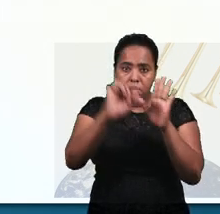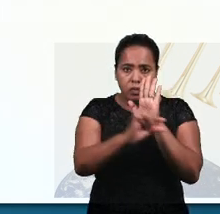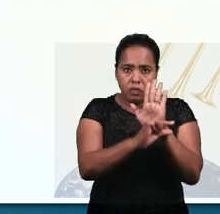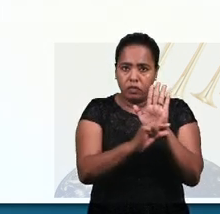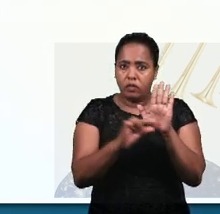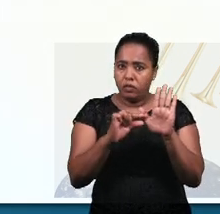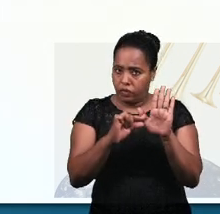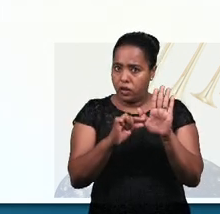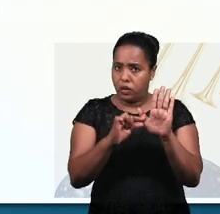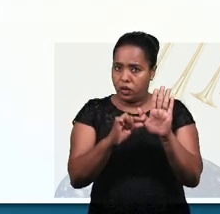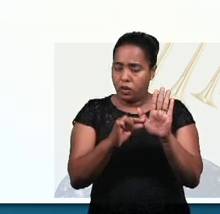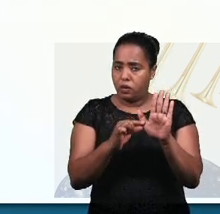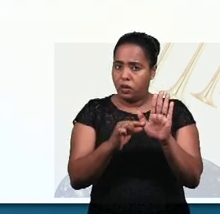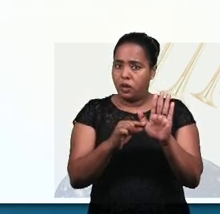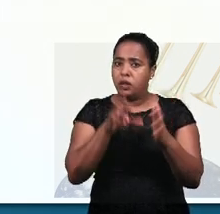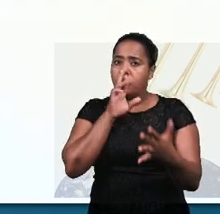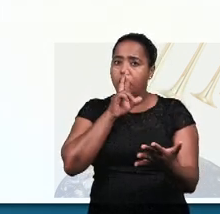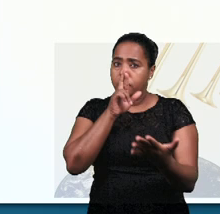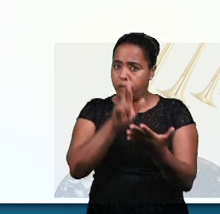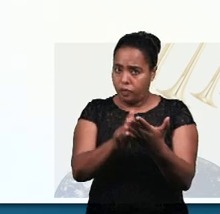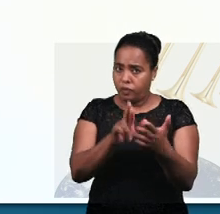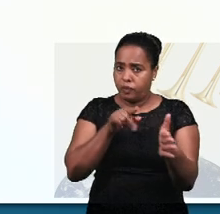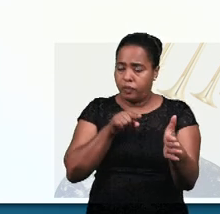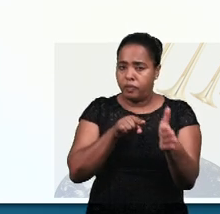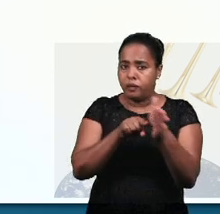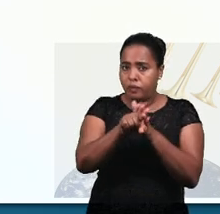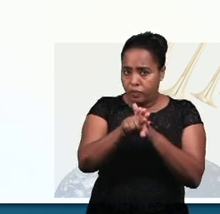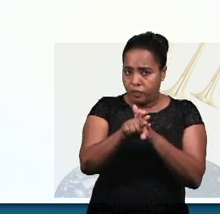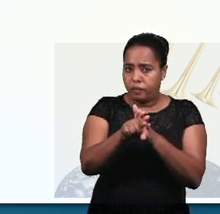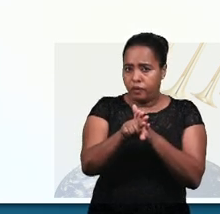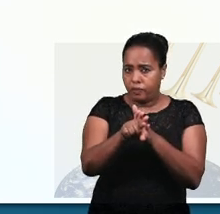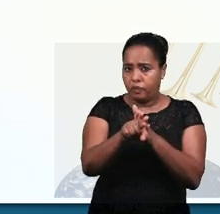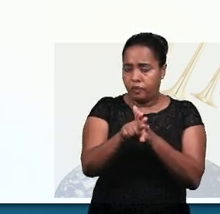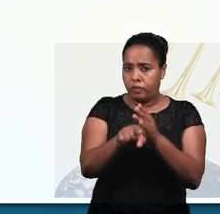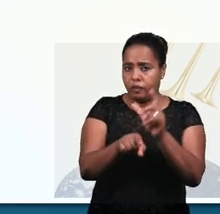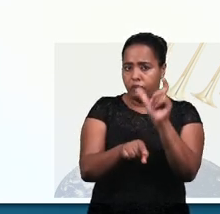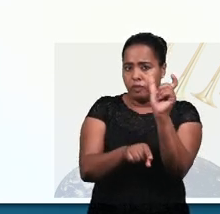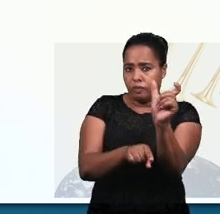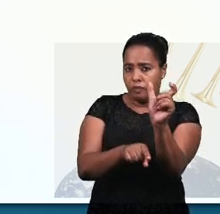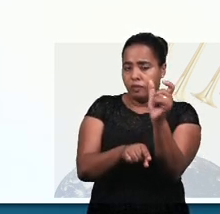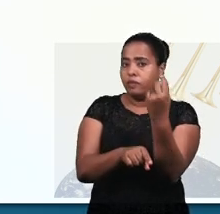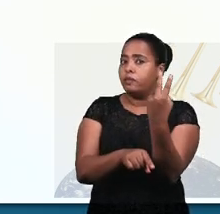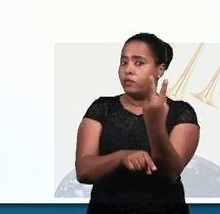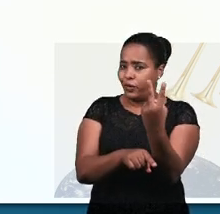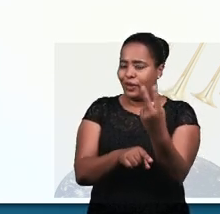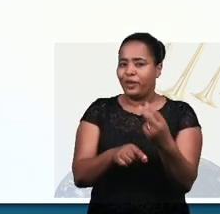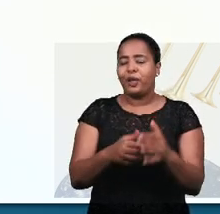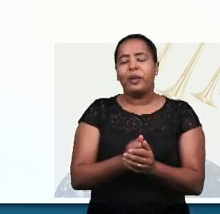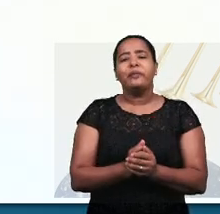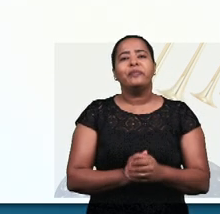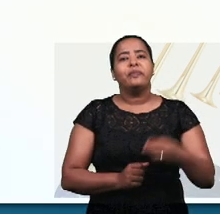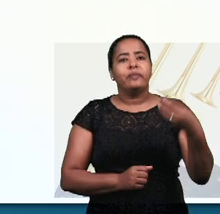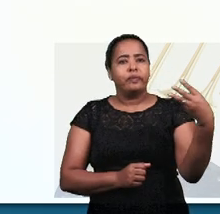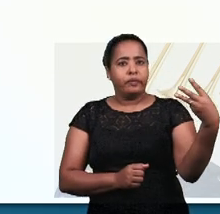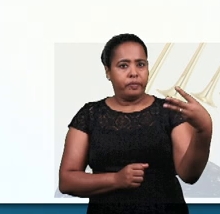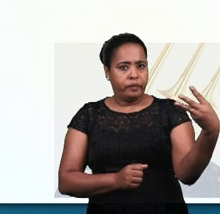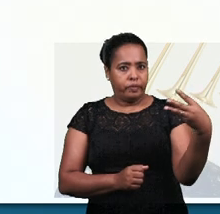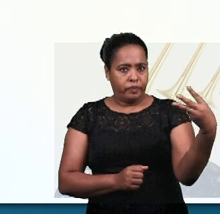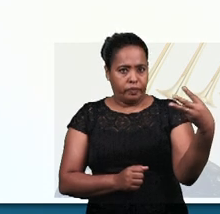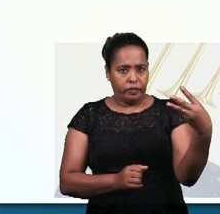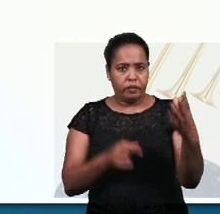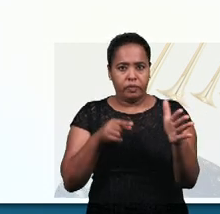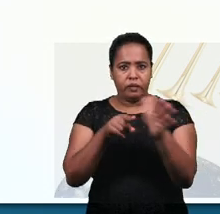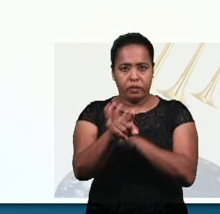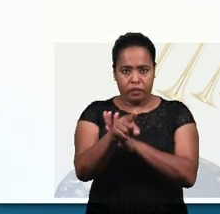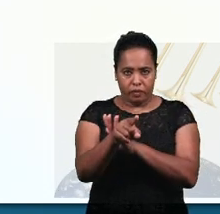le verset et aussi répondre à la question en 2 mots. Amen. Nous allons à la troisième question pour